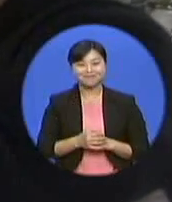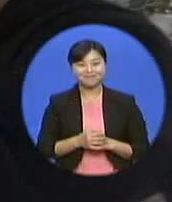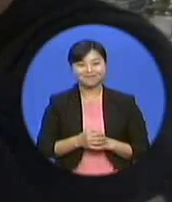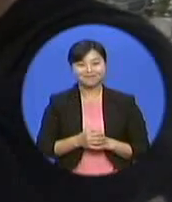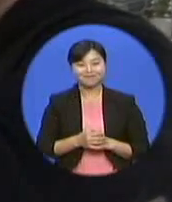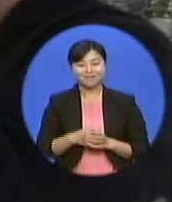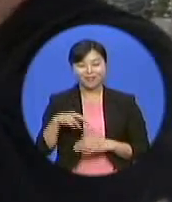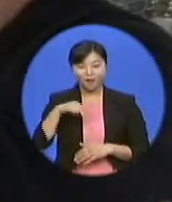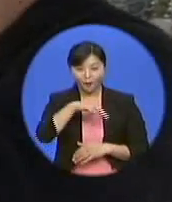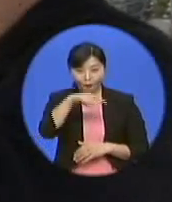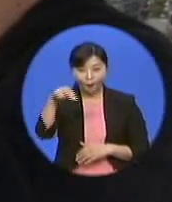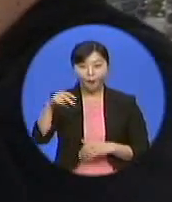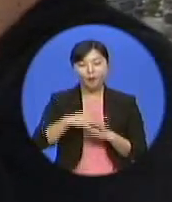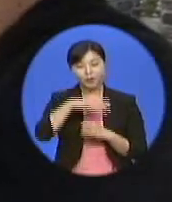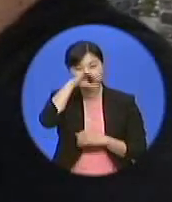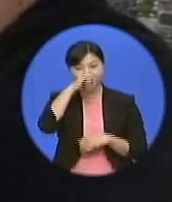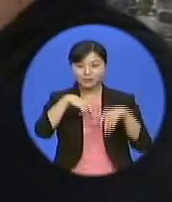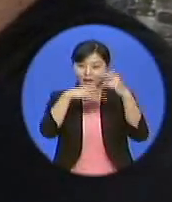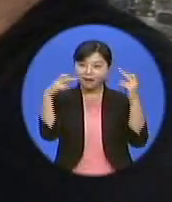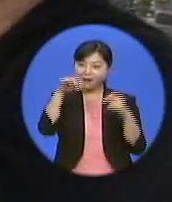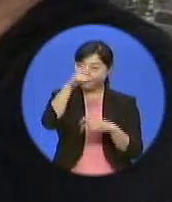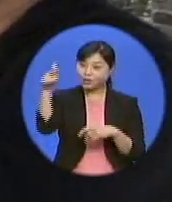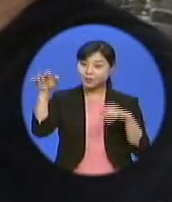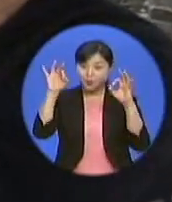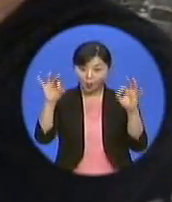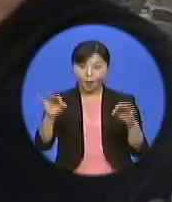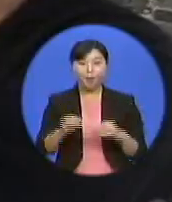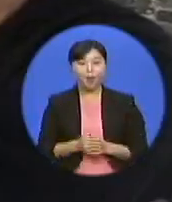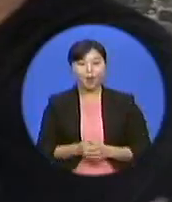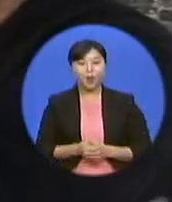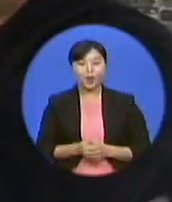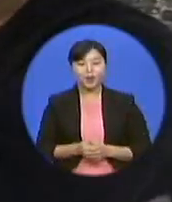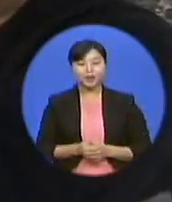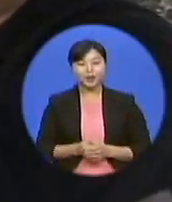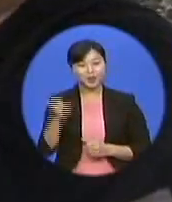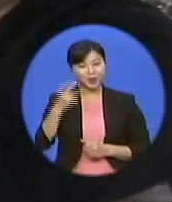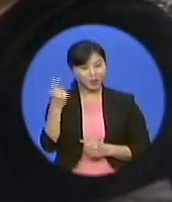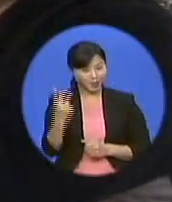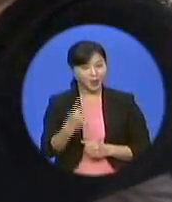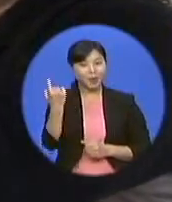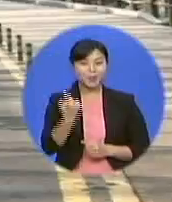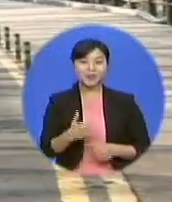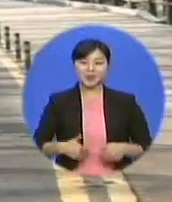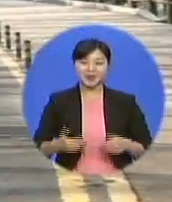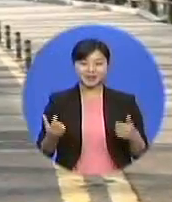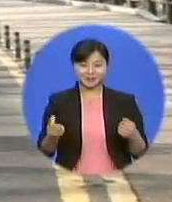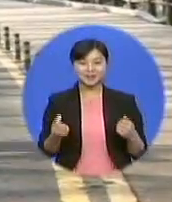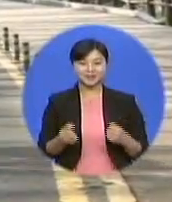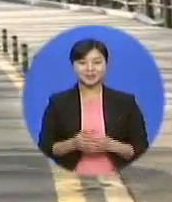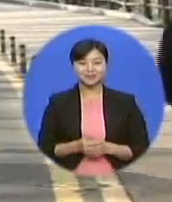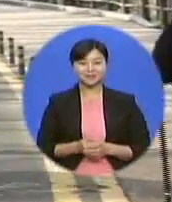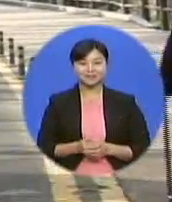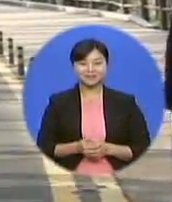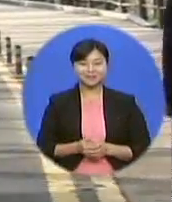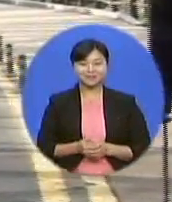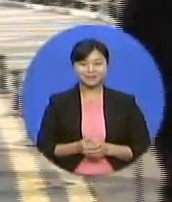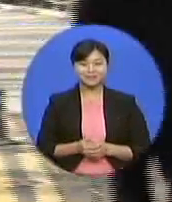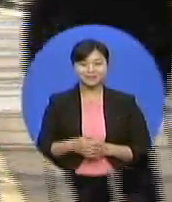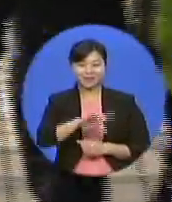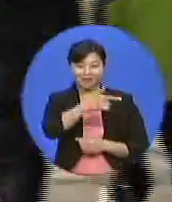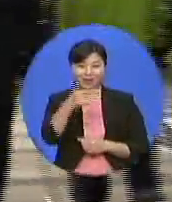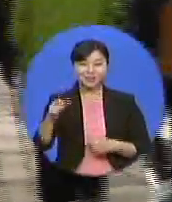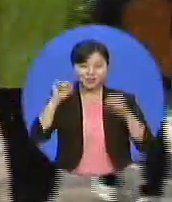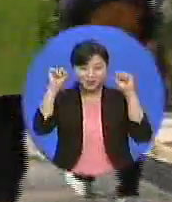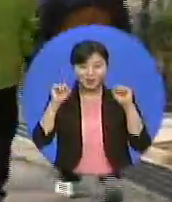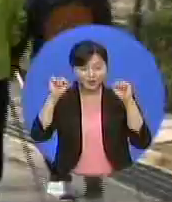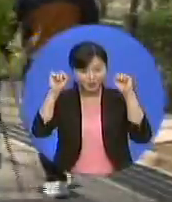걷고 이 좋은 경치 보면서 자주 와야 될 것 같아요. 네. 각기 다른